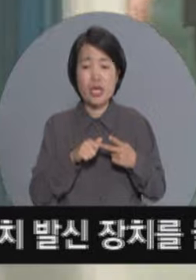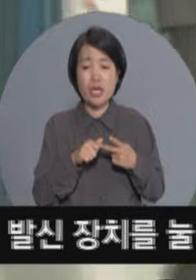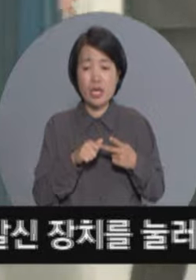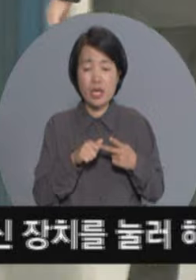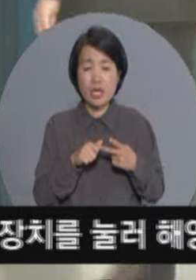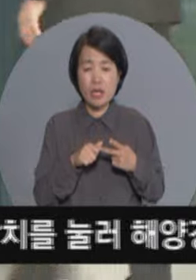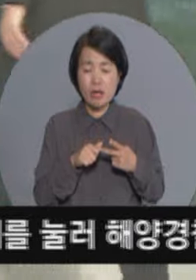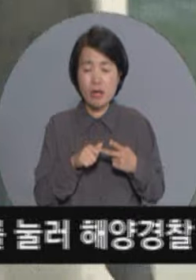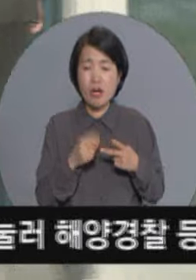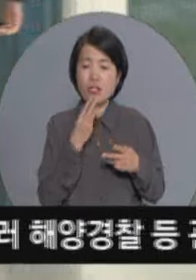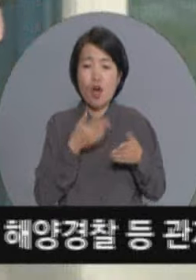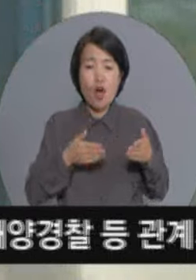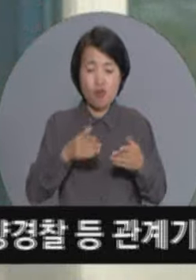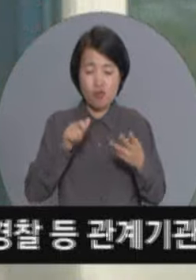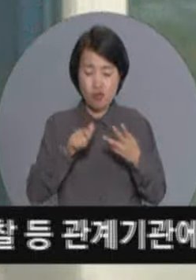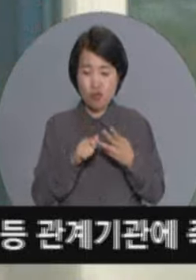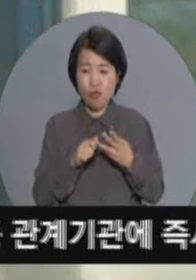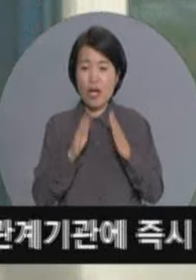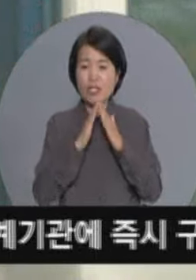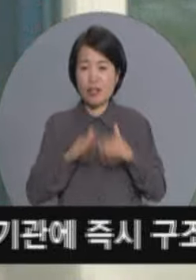집계됐습니다 MBC 뉴스 김입니다